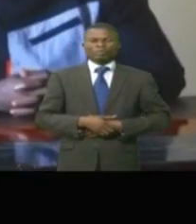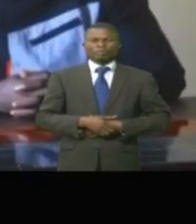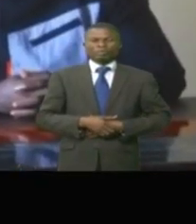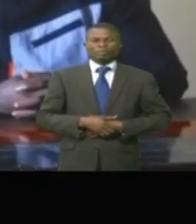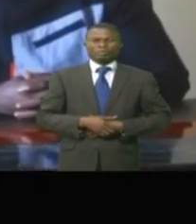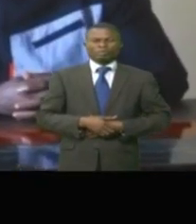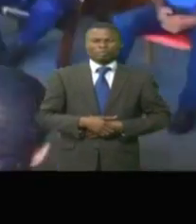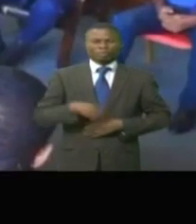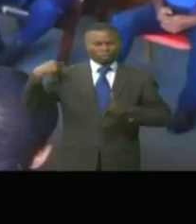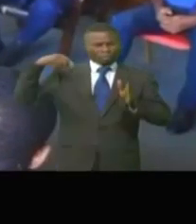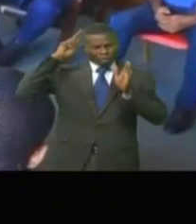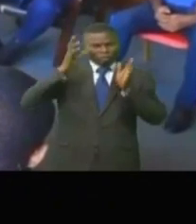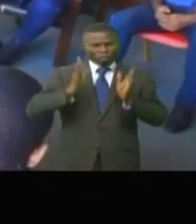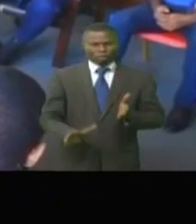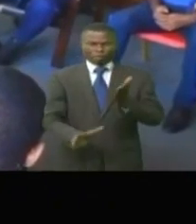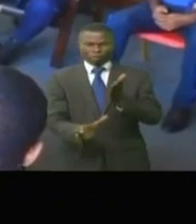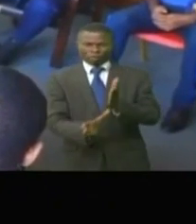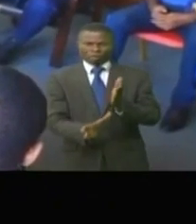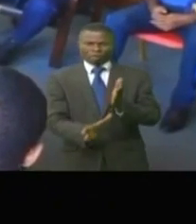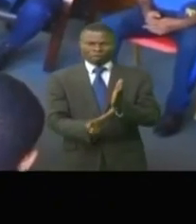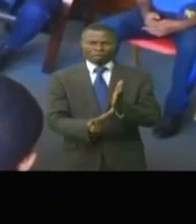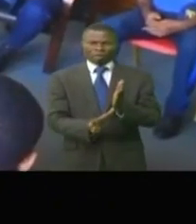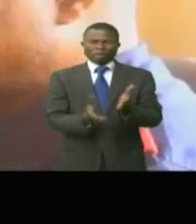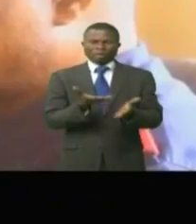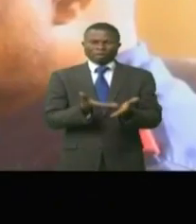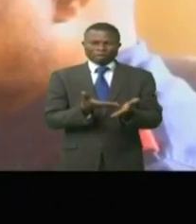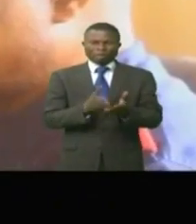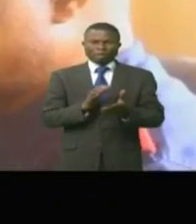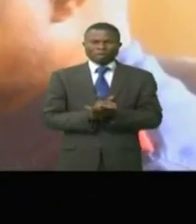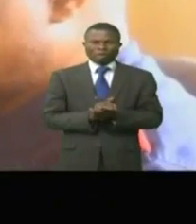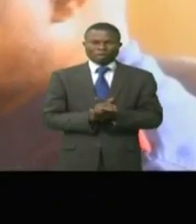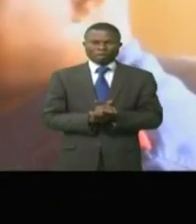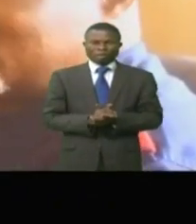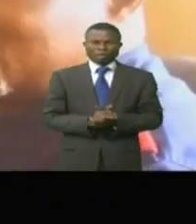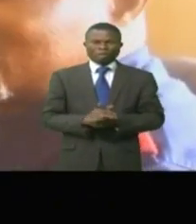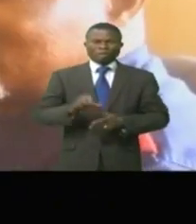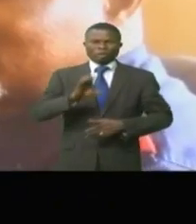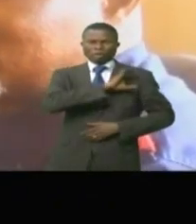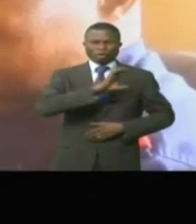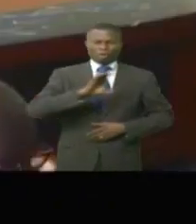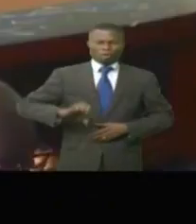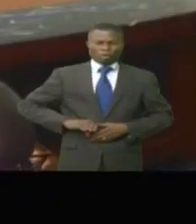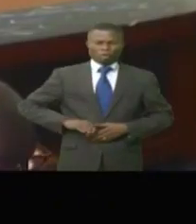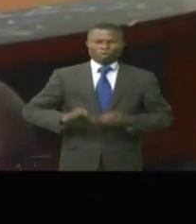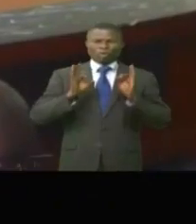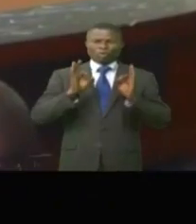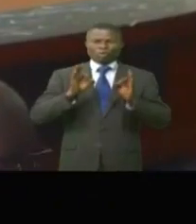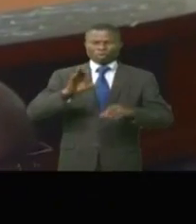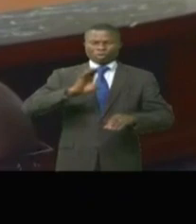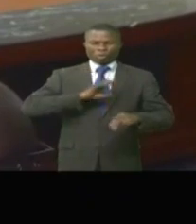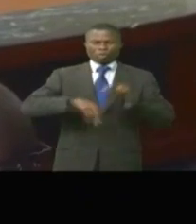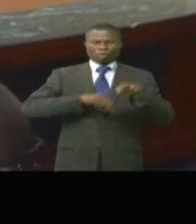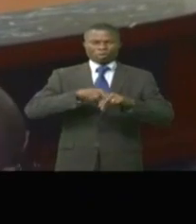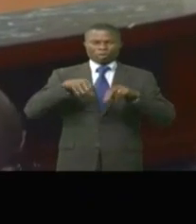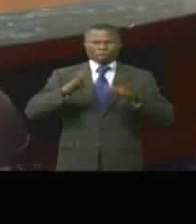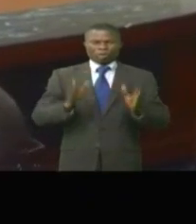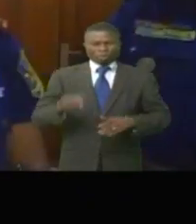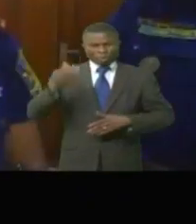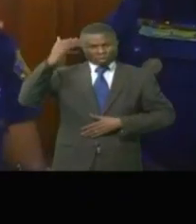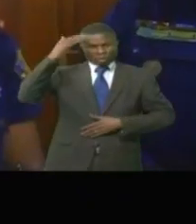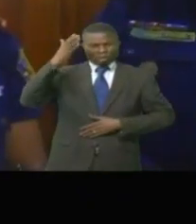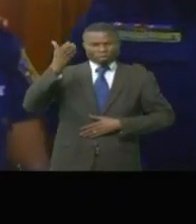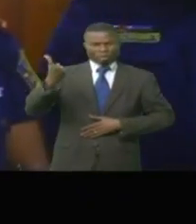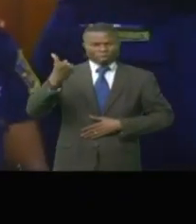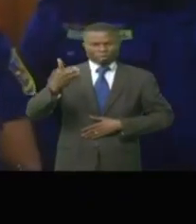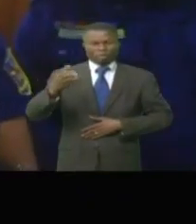et gouverneur intérimaire, Dr. Taylor Ngandi, qui est le nouveau commissaire divisionnaire de la police nationale congolaise Équateur,